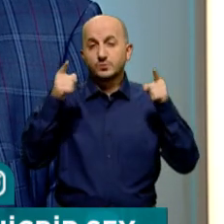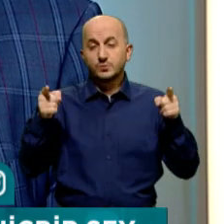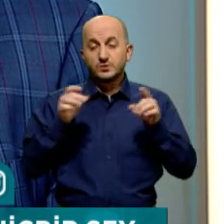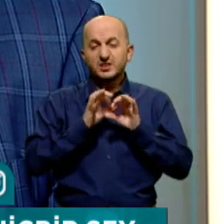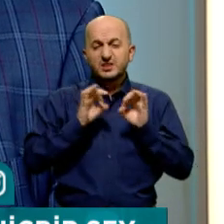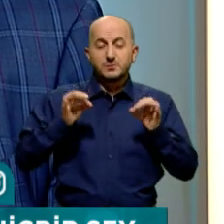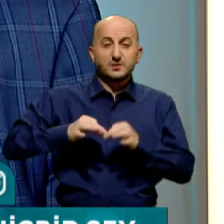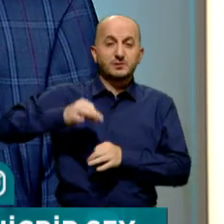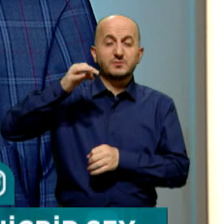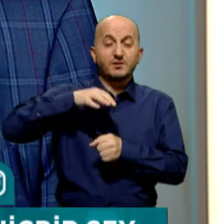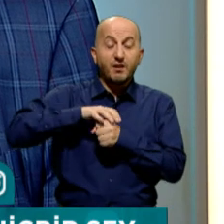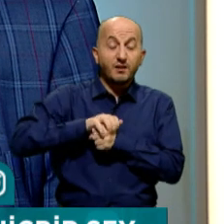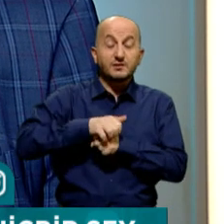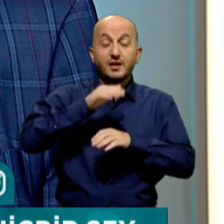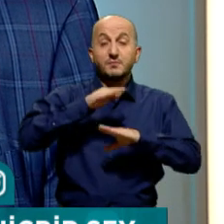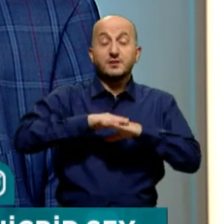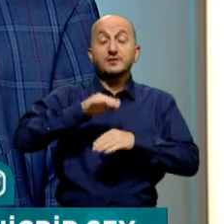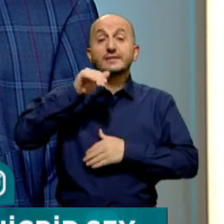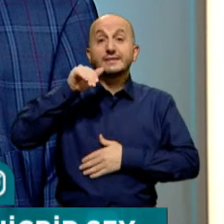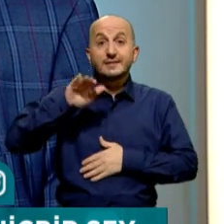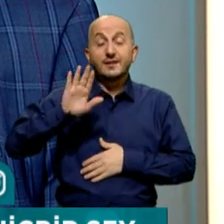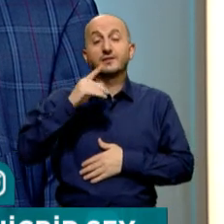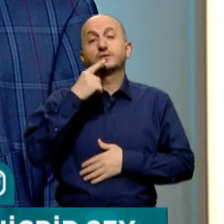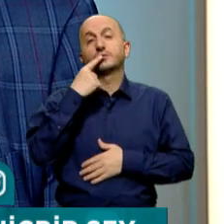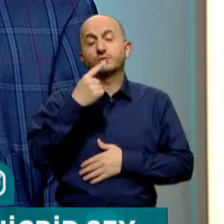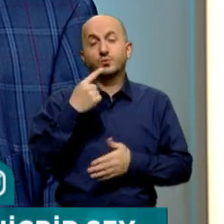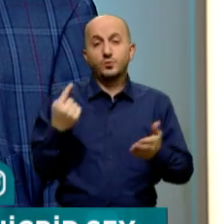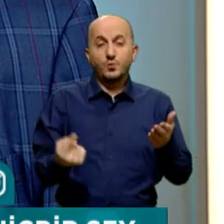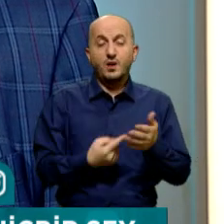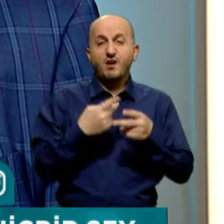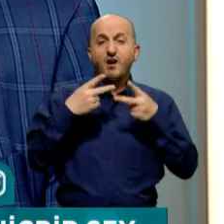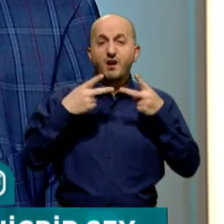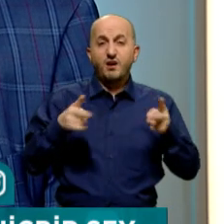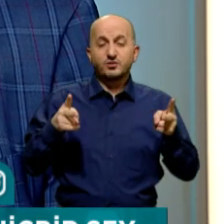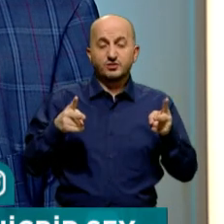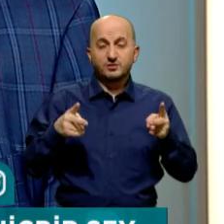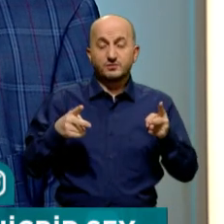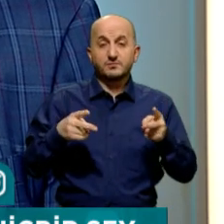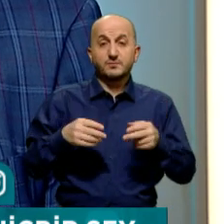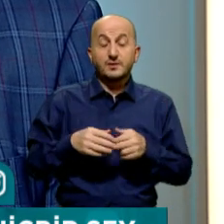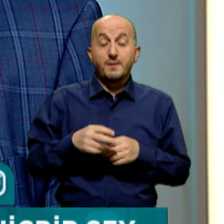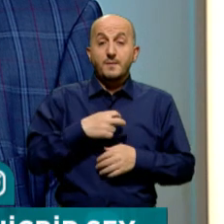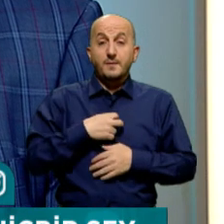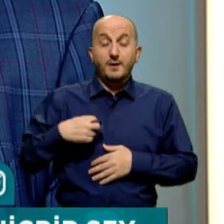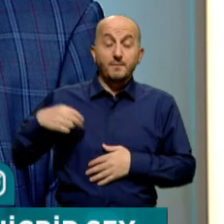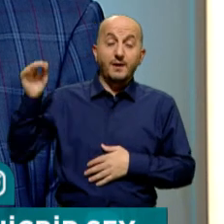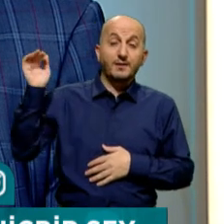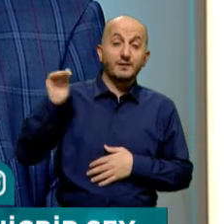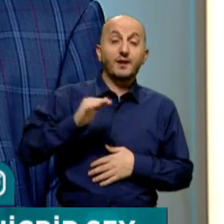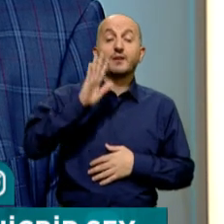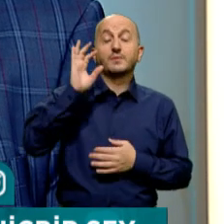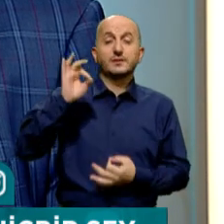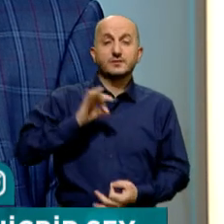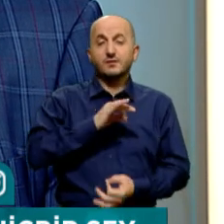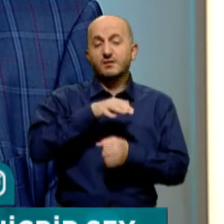azap edecek değiliz diyor. O halde Kur'an'ın açık beyanıyla peygamber gelmeyen insanlara azap olunmayacaksa